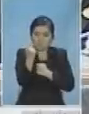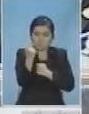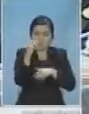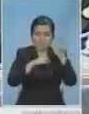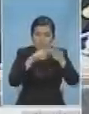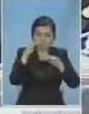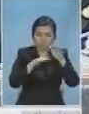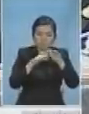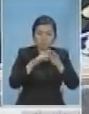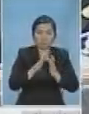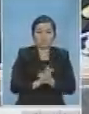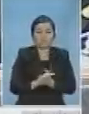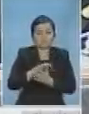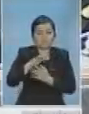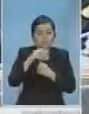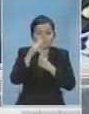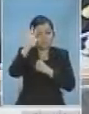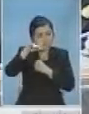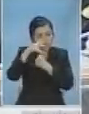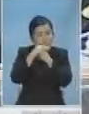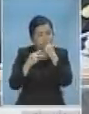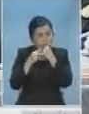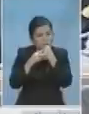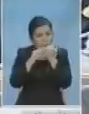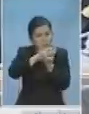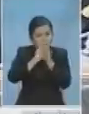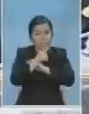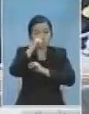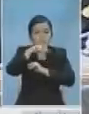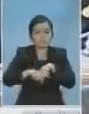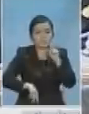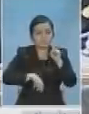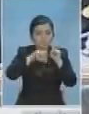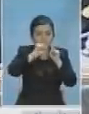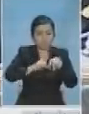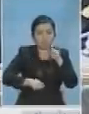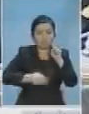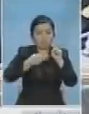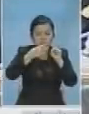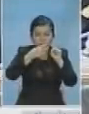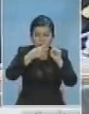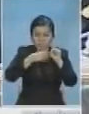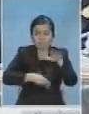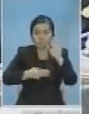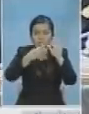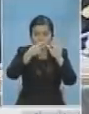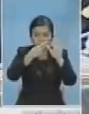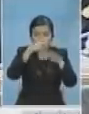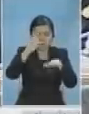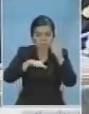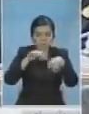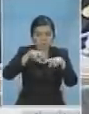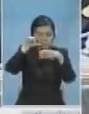ที่ประมาณ 5,000 เหรียญสหรัฐหรือประมาณ 150,000 บาทนะครับถ้าคิดเป็นเดือนเนี่ยก็ประ